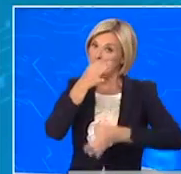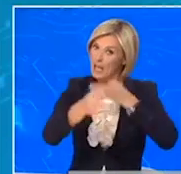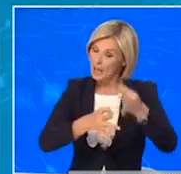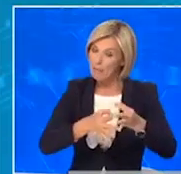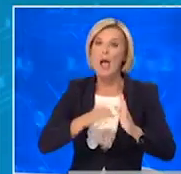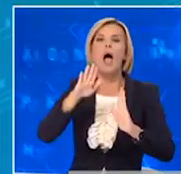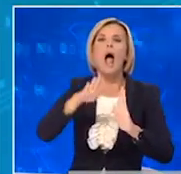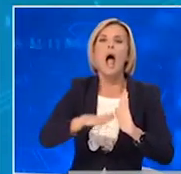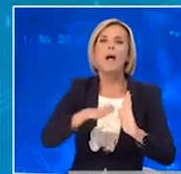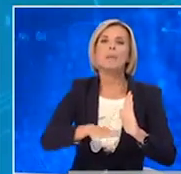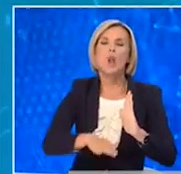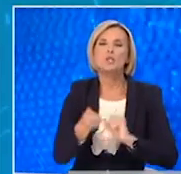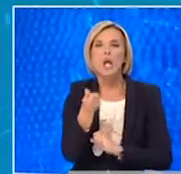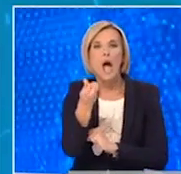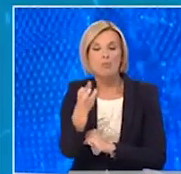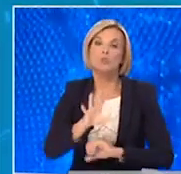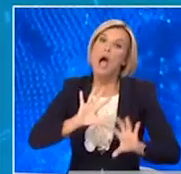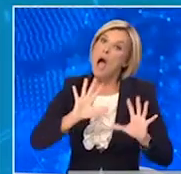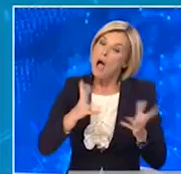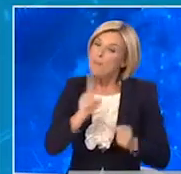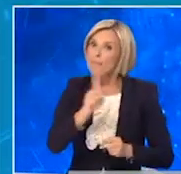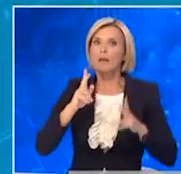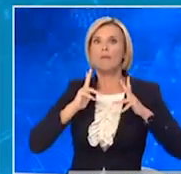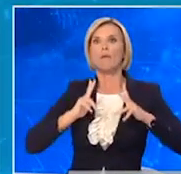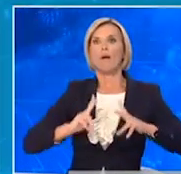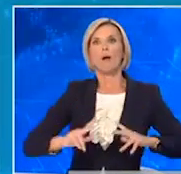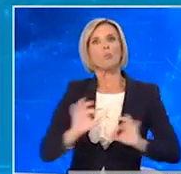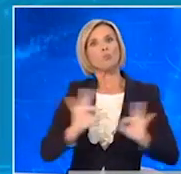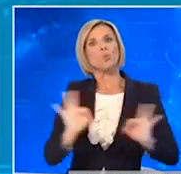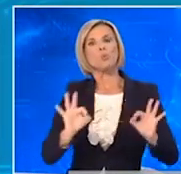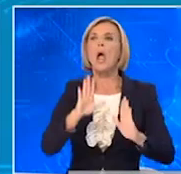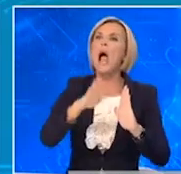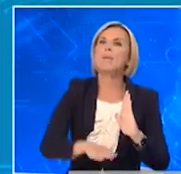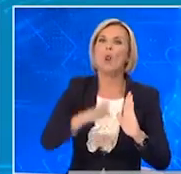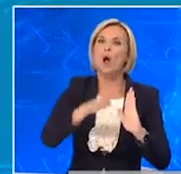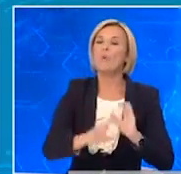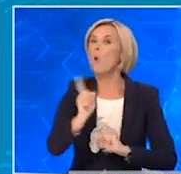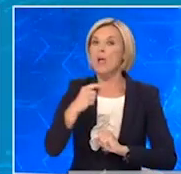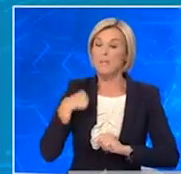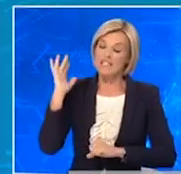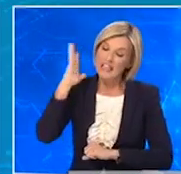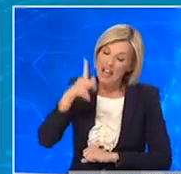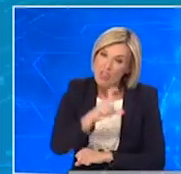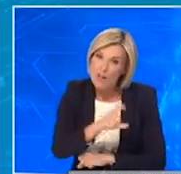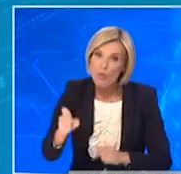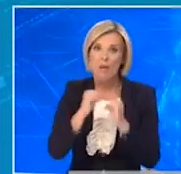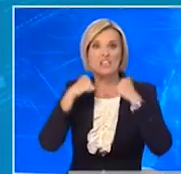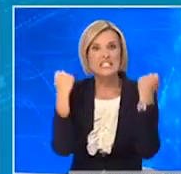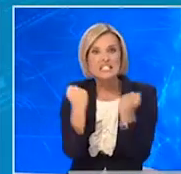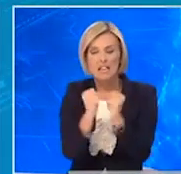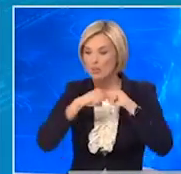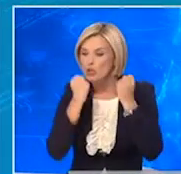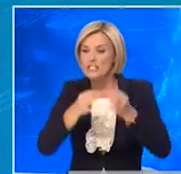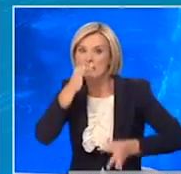σχετικά μικρός, δεν οδηγεί σε εφησυχασμό το παρατηρητήριό μας, που συνεδριάζει σε εβδομαδιαία βάση και σαφώς δεν πρέπει να εφησυχάζουν ούτε